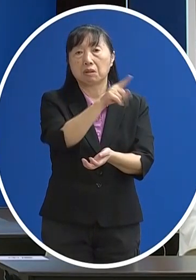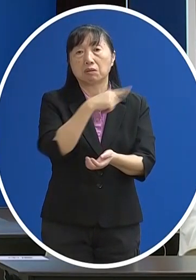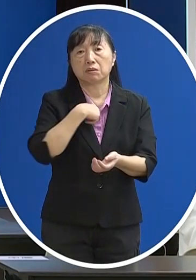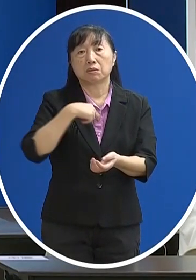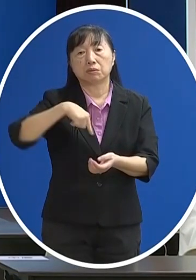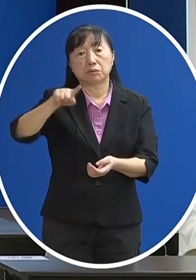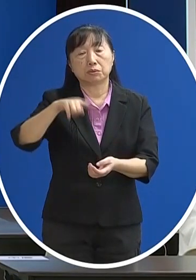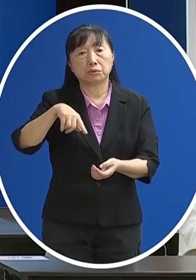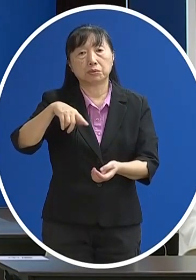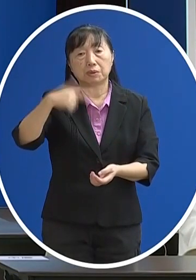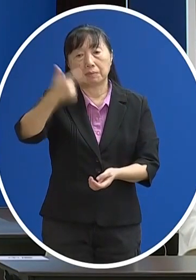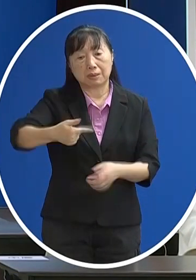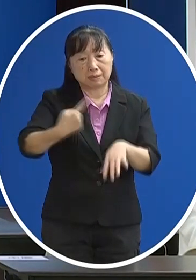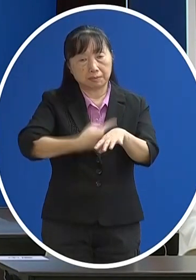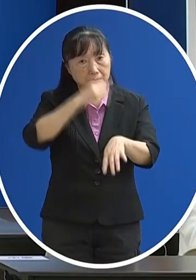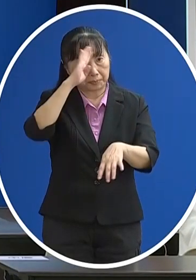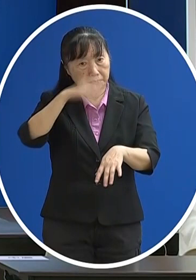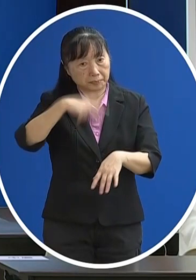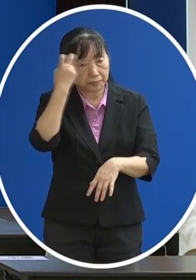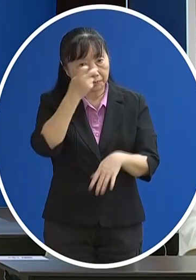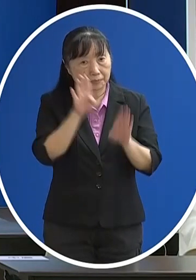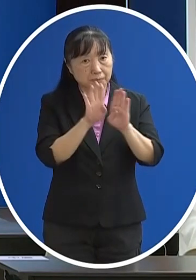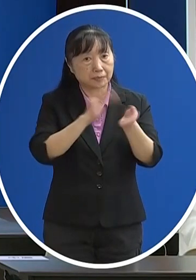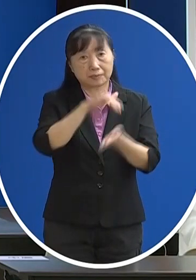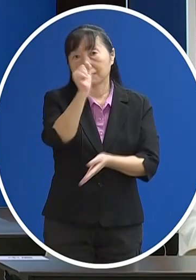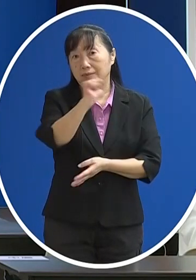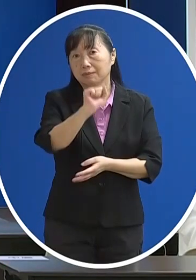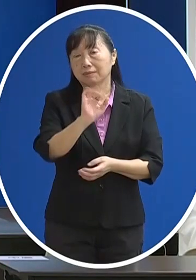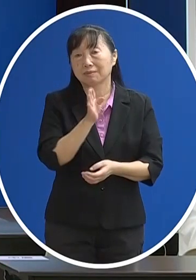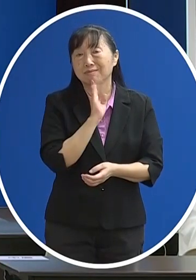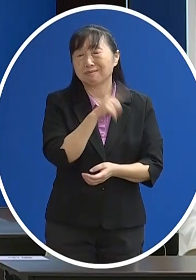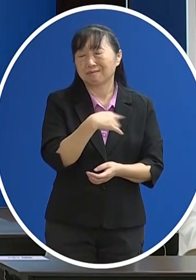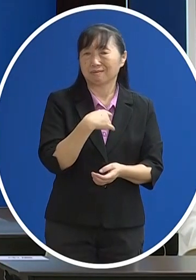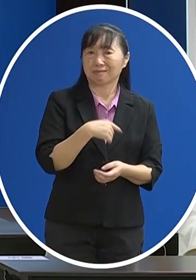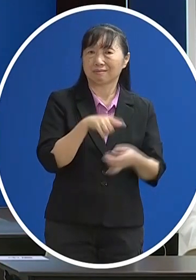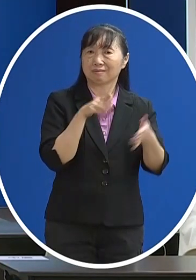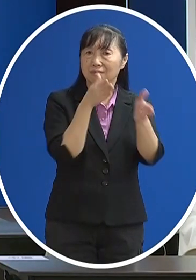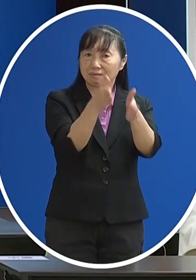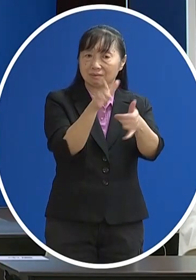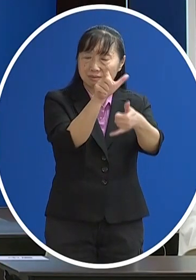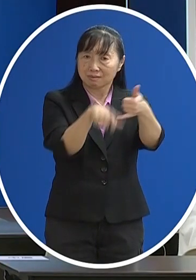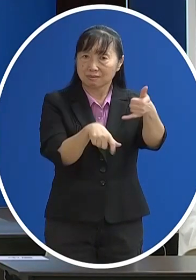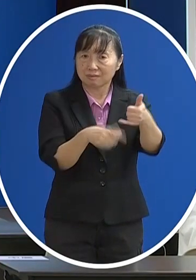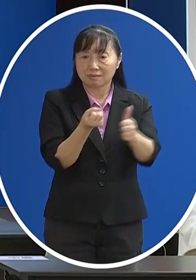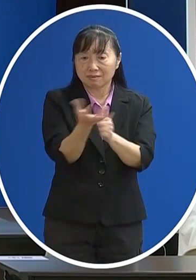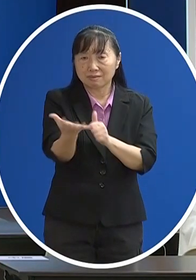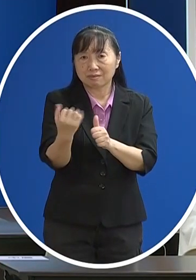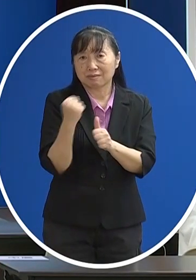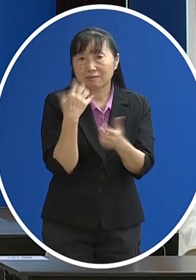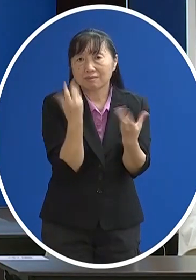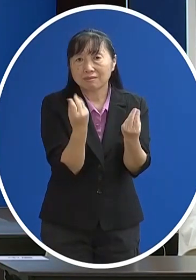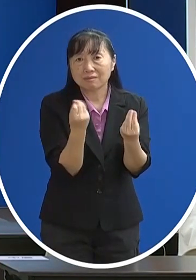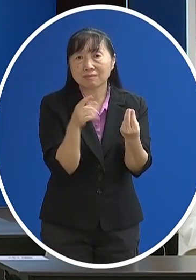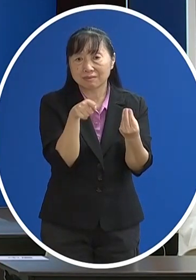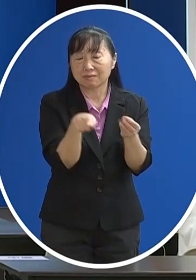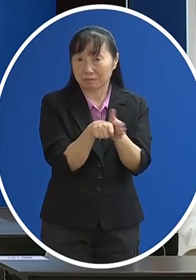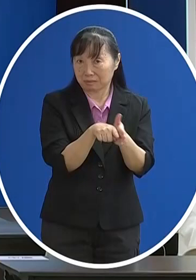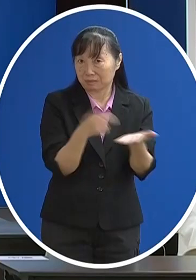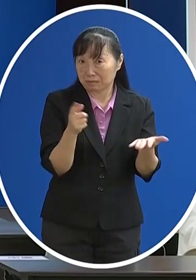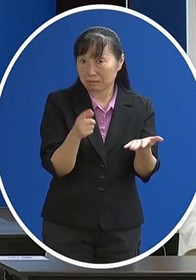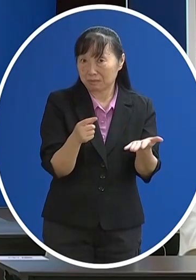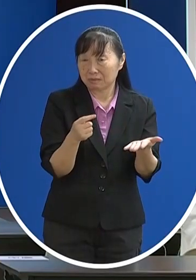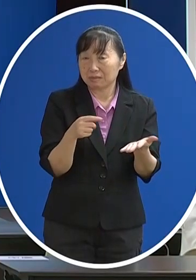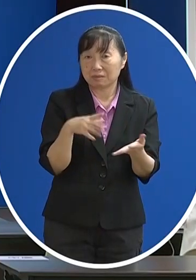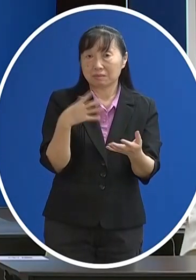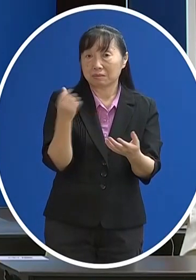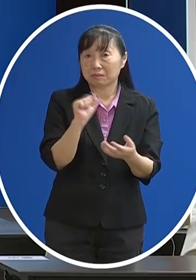相关门诊，那对于民众虽然阳性但没有传染力的状况，指挥中心有没有指引给医院让这些民众可以